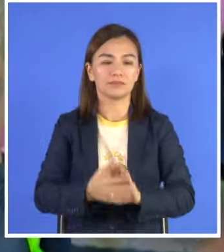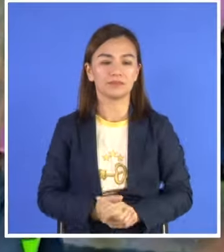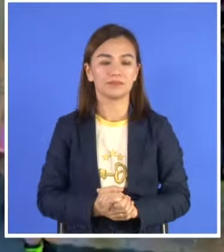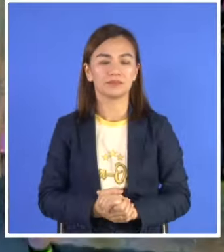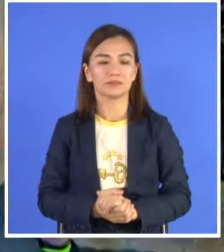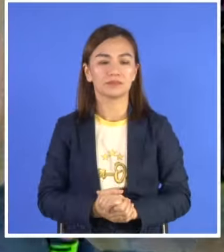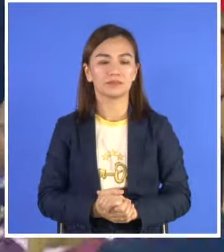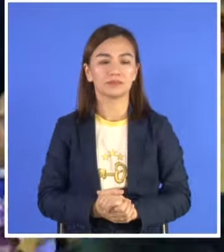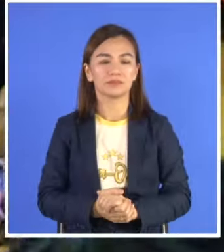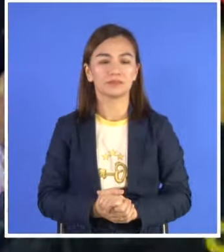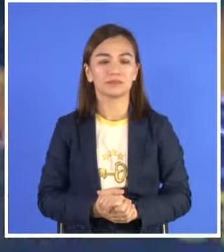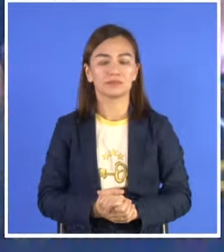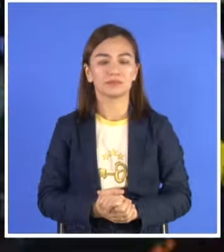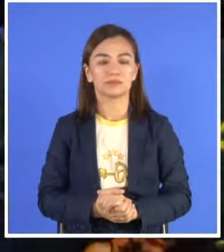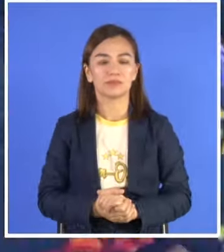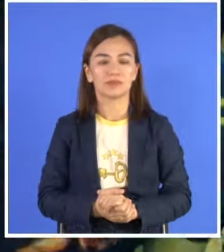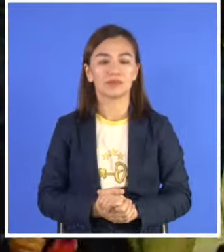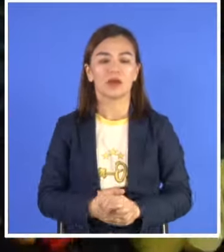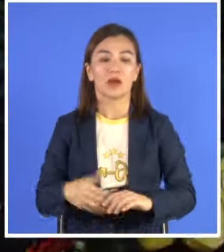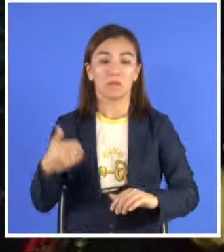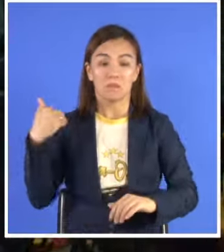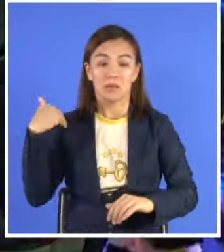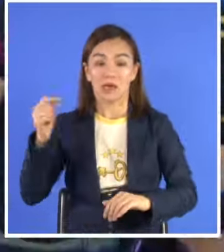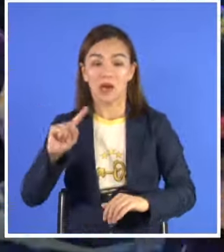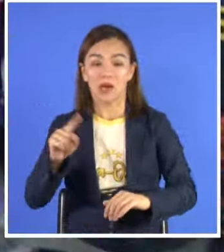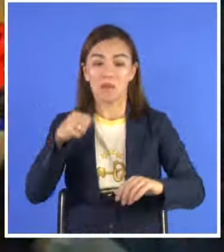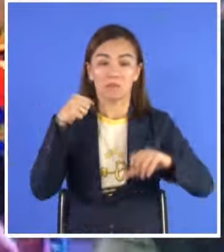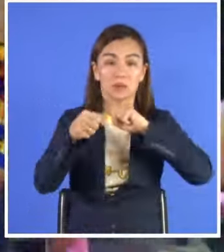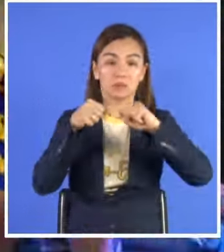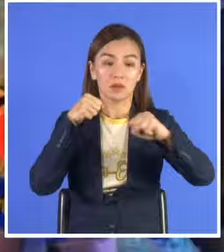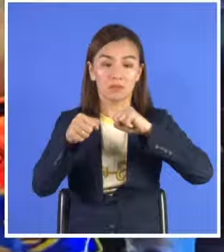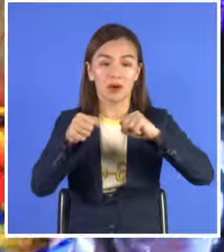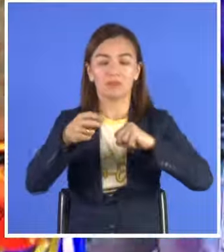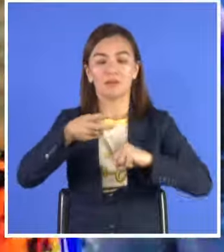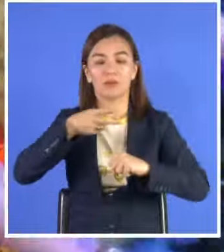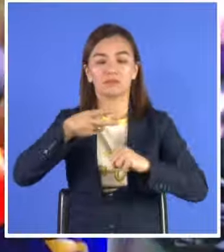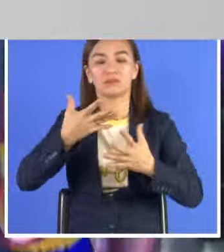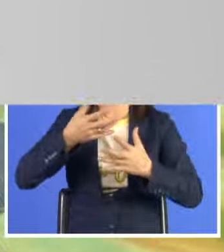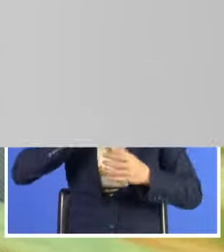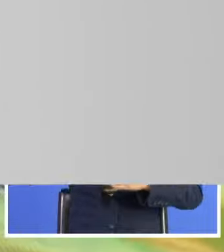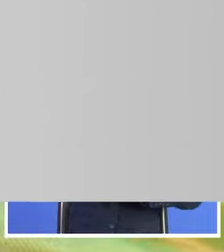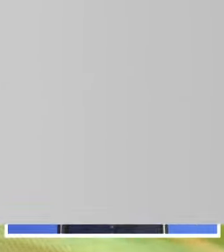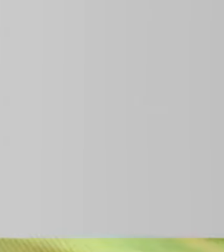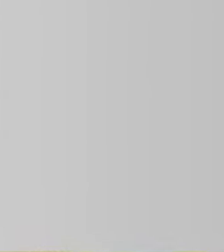างด้วยพี่แป๊ะเห็นไหม นักมวยไง ใส่นงใส่นวมใส่อะไรครับ